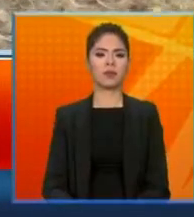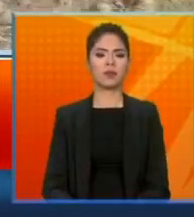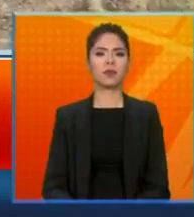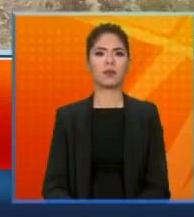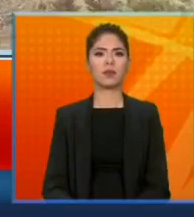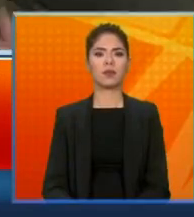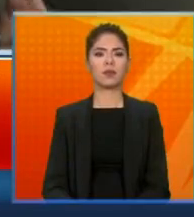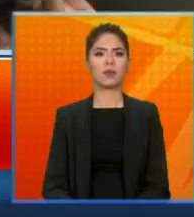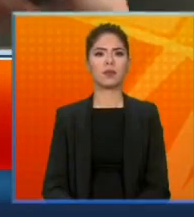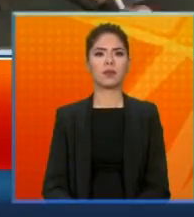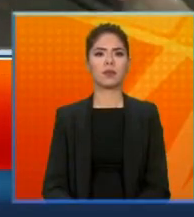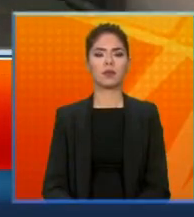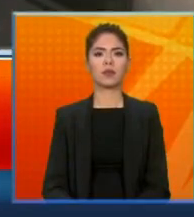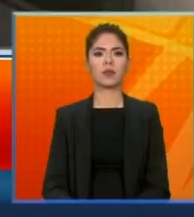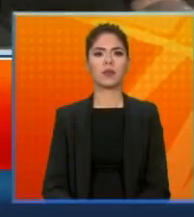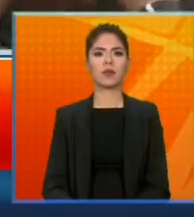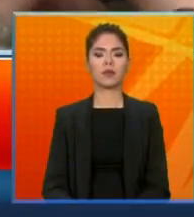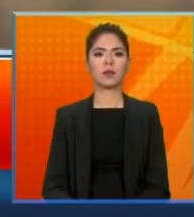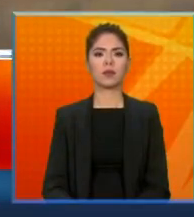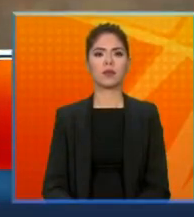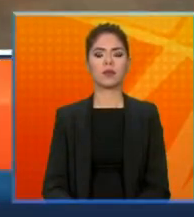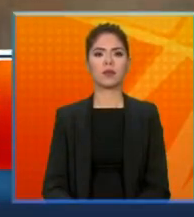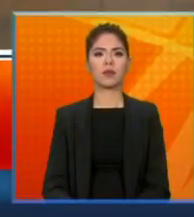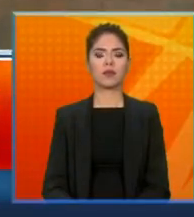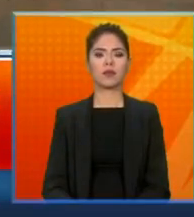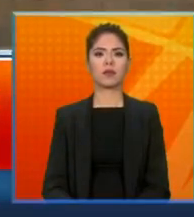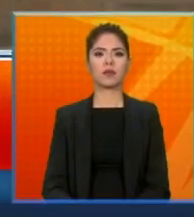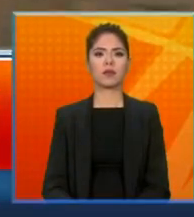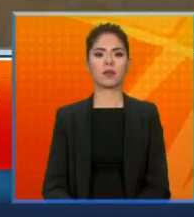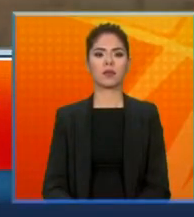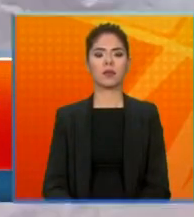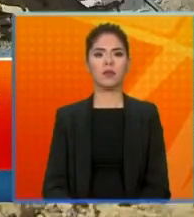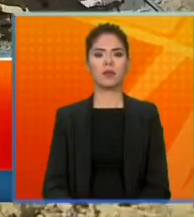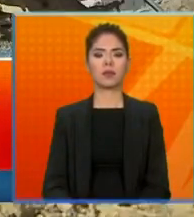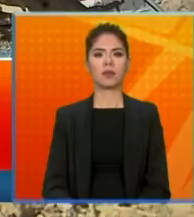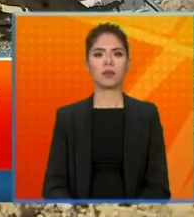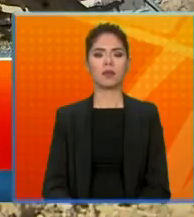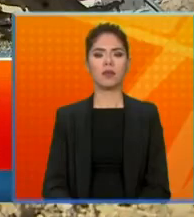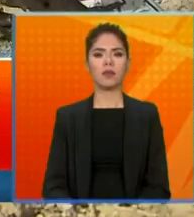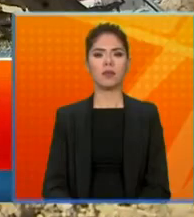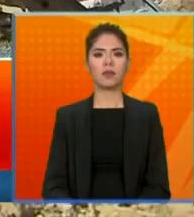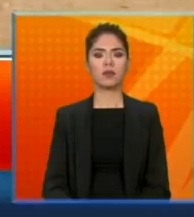Terörle mücadele yürütürken de kimseden icazet almıyoruz.